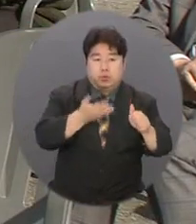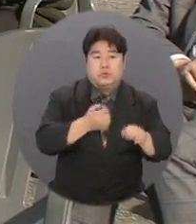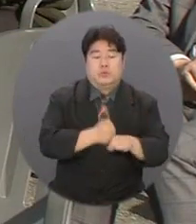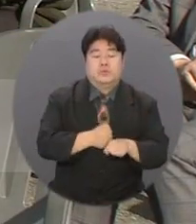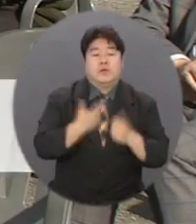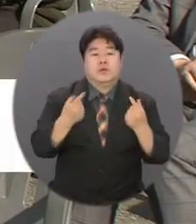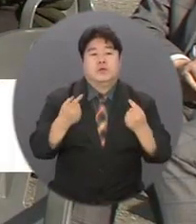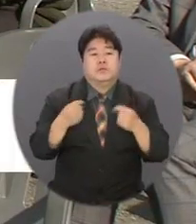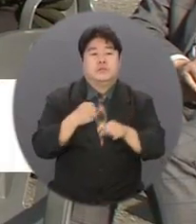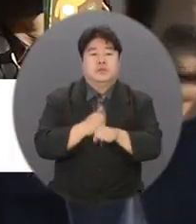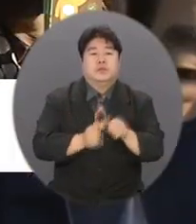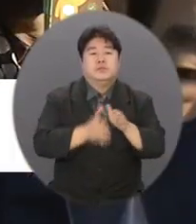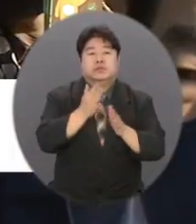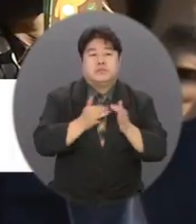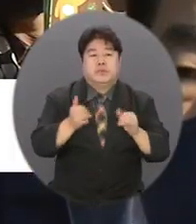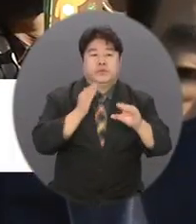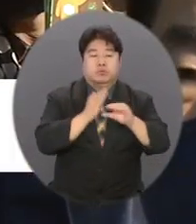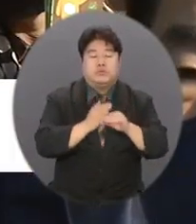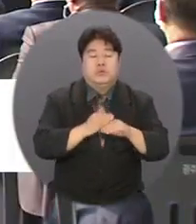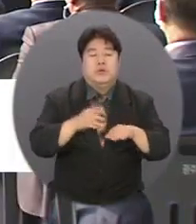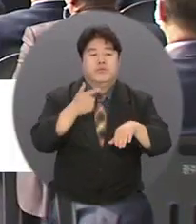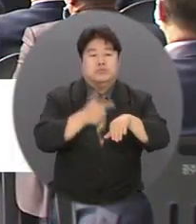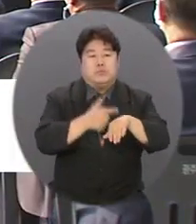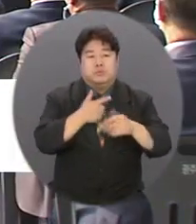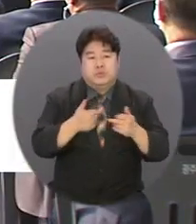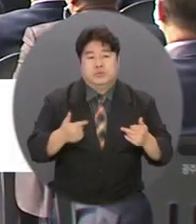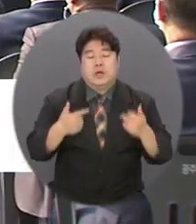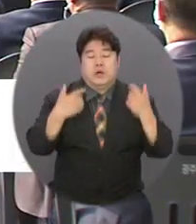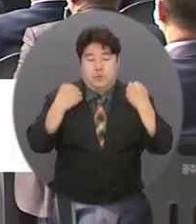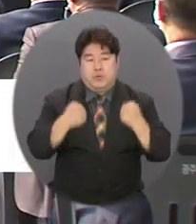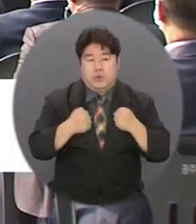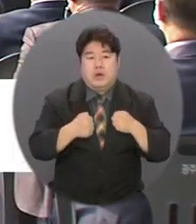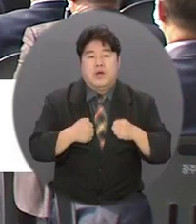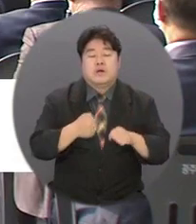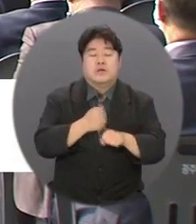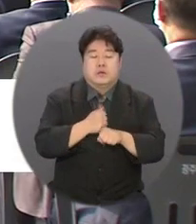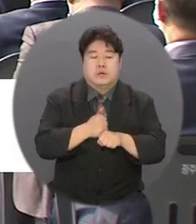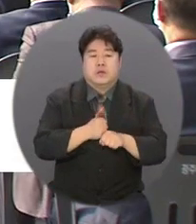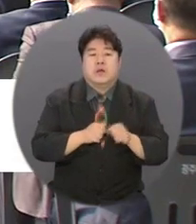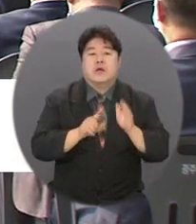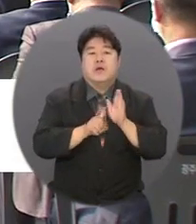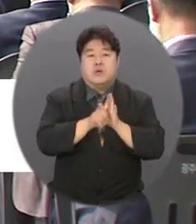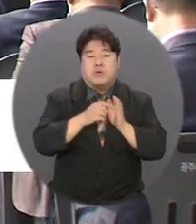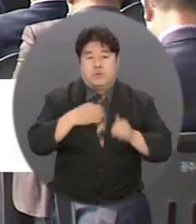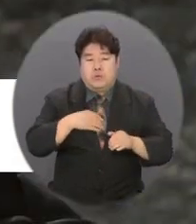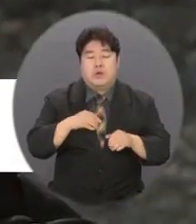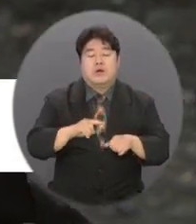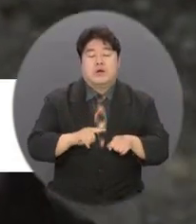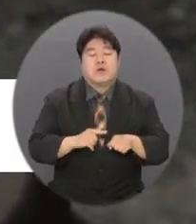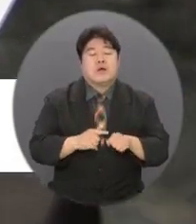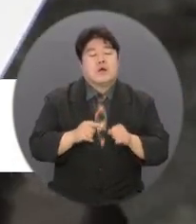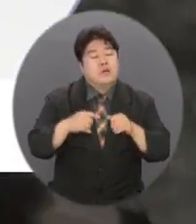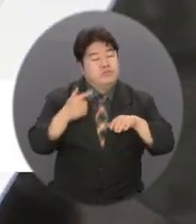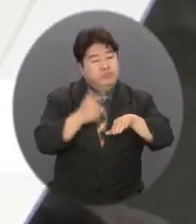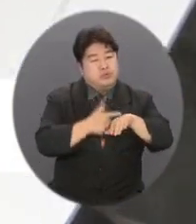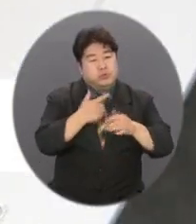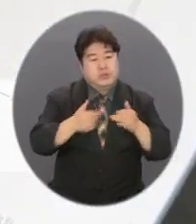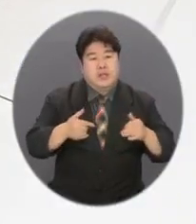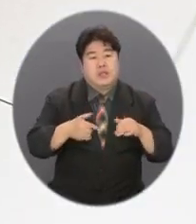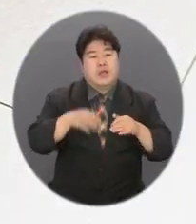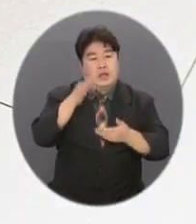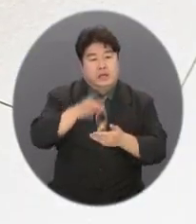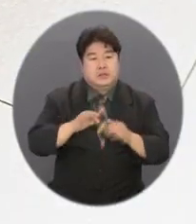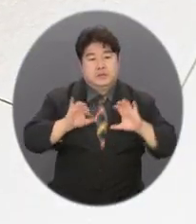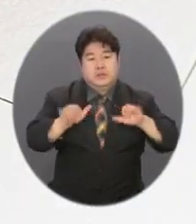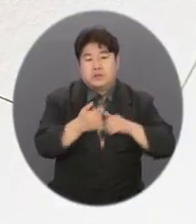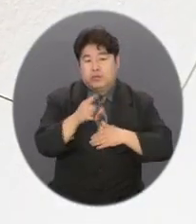뭐 그러면서 시민 중심의 무등산 공유와 거점 생체 보존과 기우 위기대응 의 구심점 무등산 같이 의 세계화 등